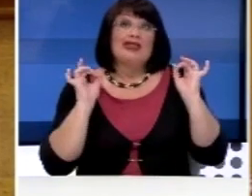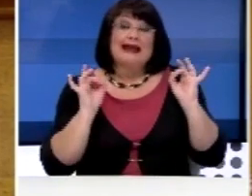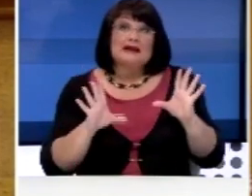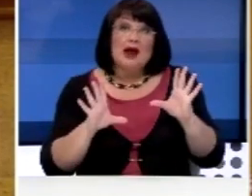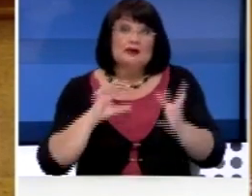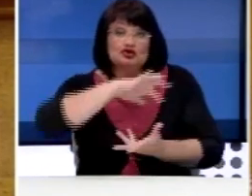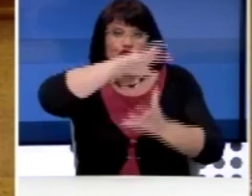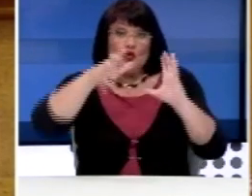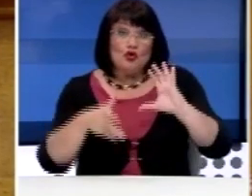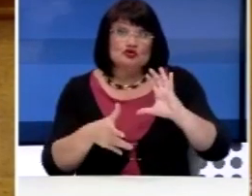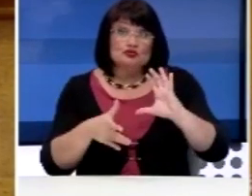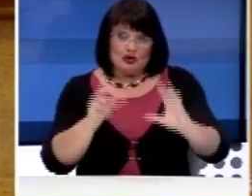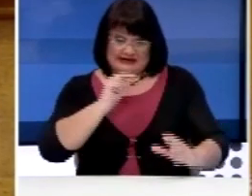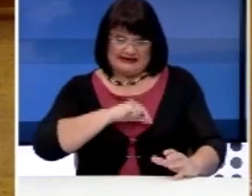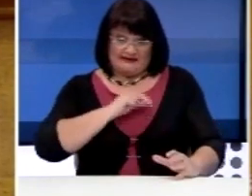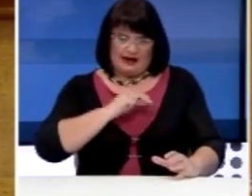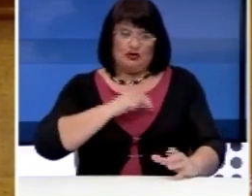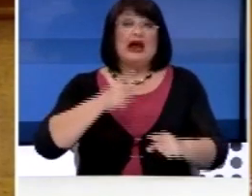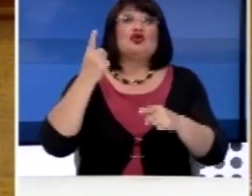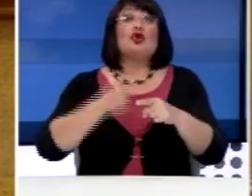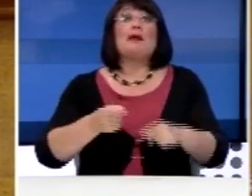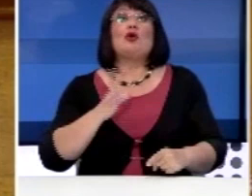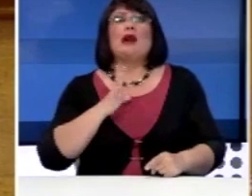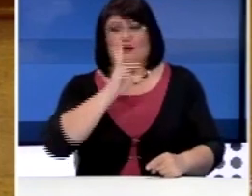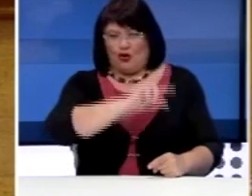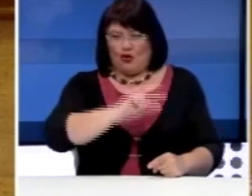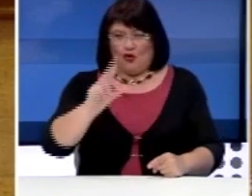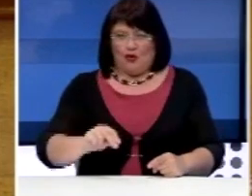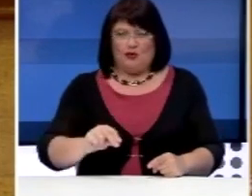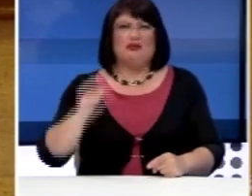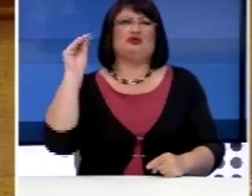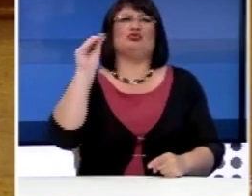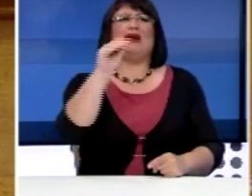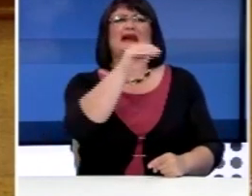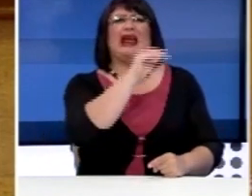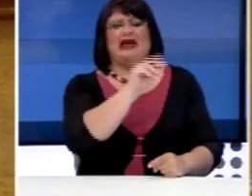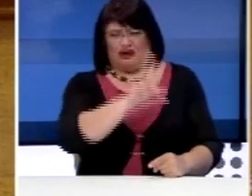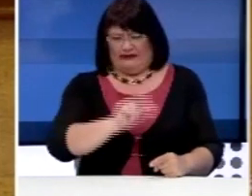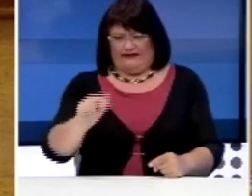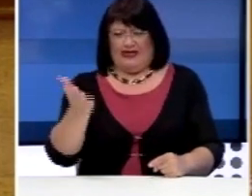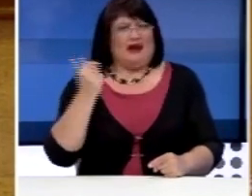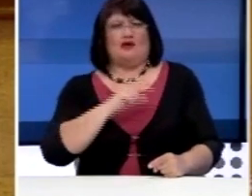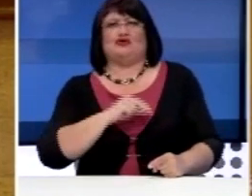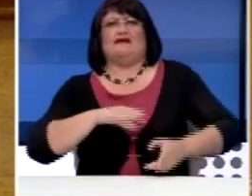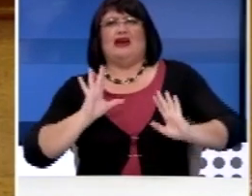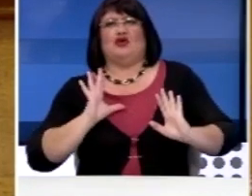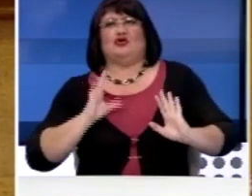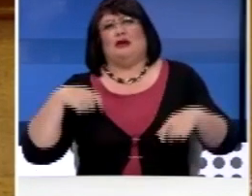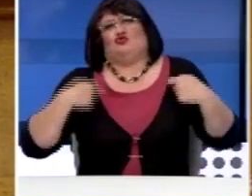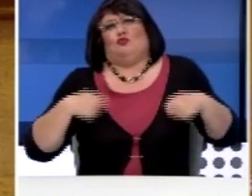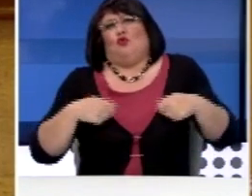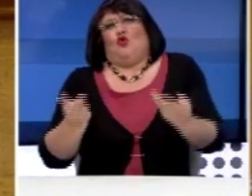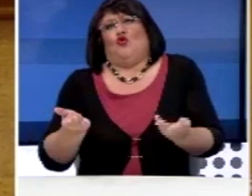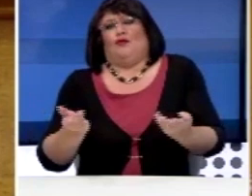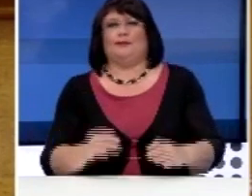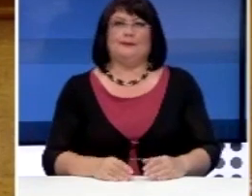δεν ταυτίζονται τα συμφέροντα των λαών με τα συμφέροντα των εκμεταλλευτών τους. Και οπωσδήποτε ο στόχος